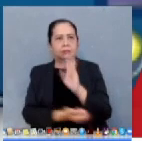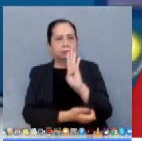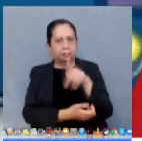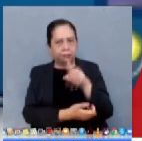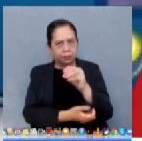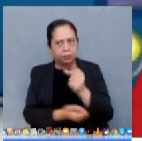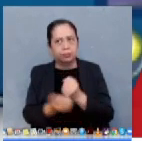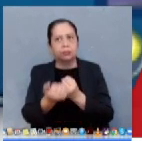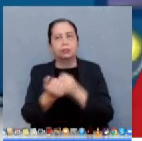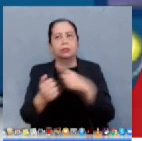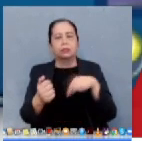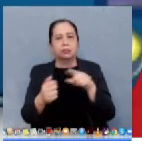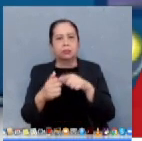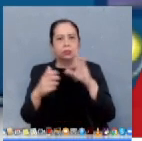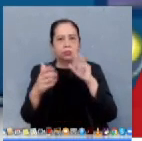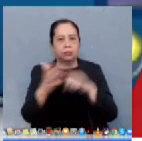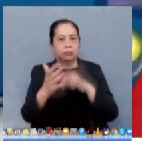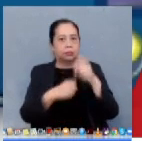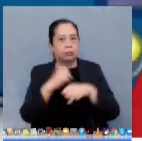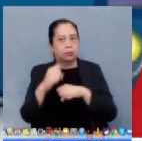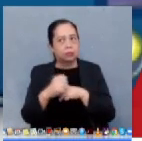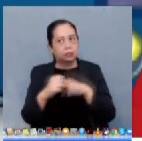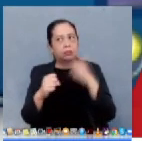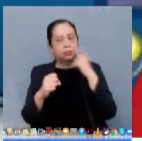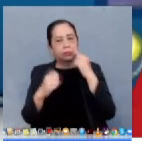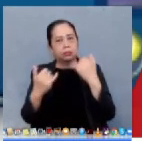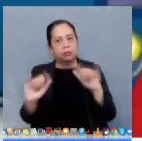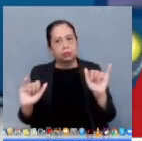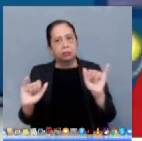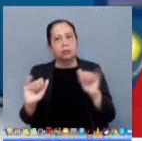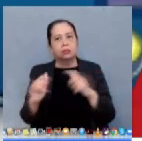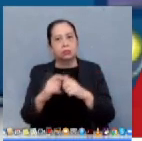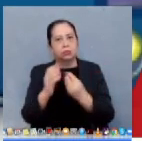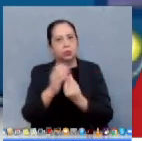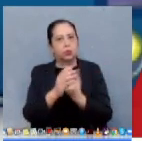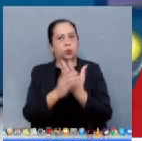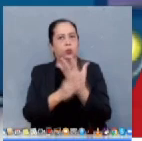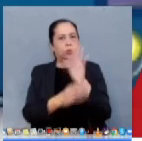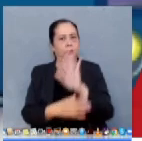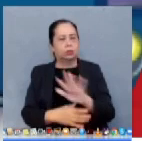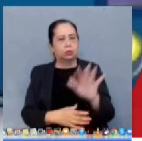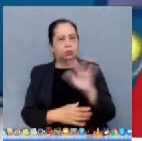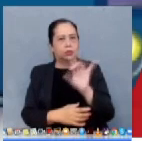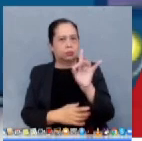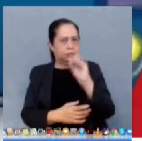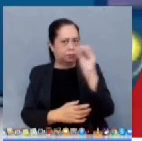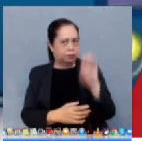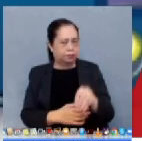this year we see would be growing at about 8%. As the